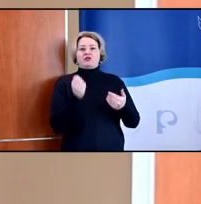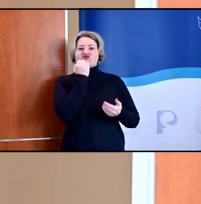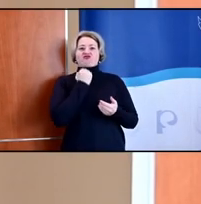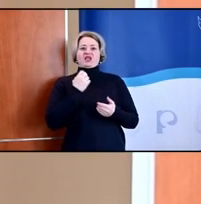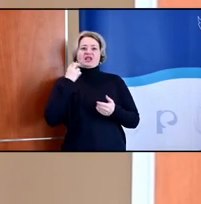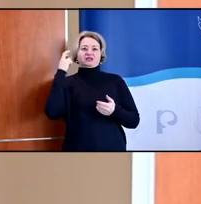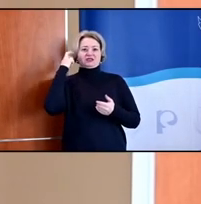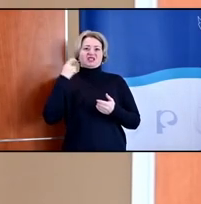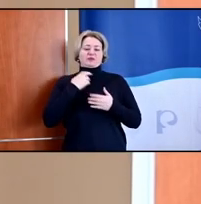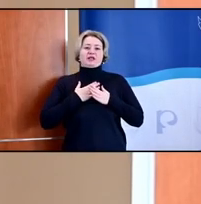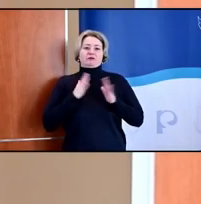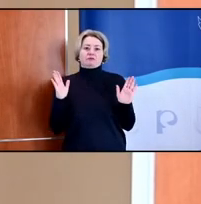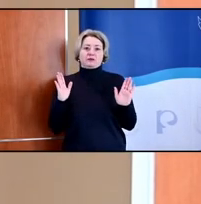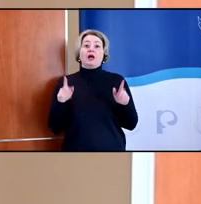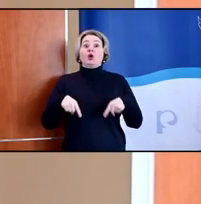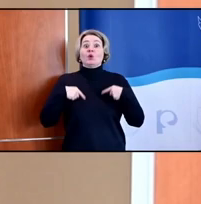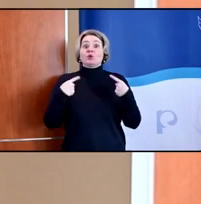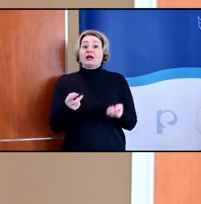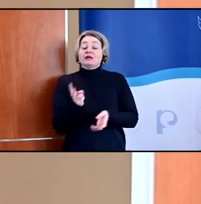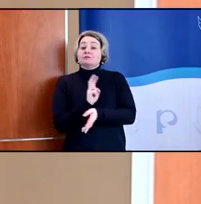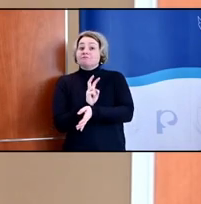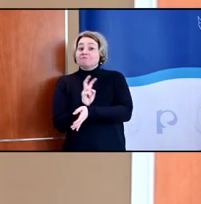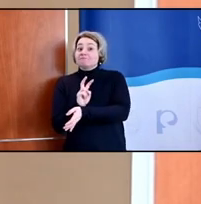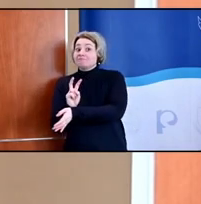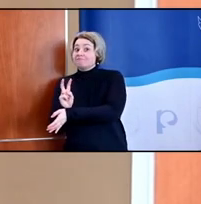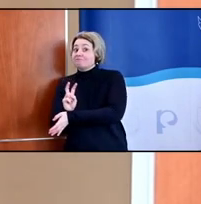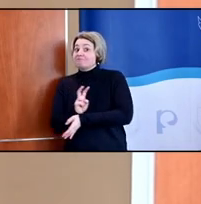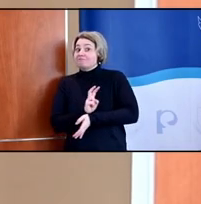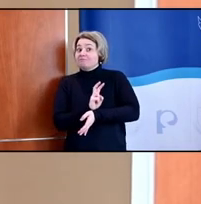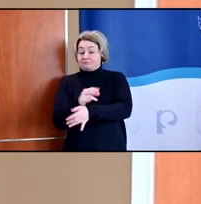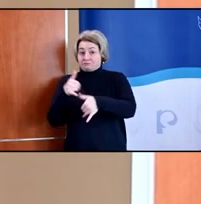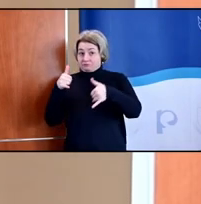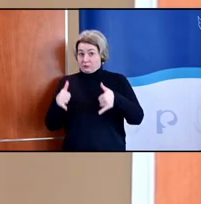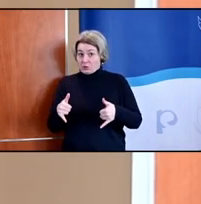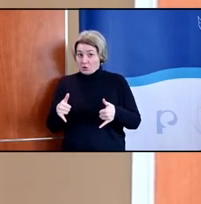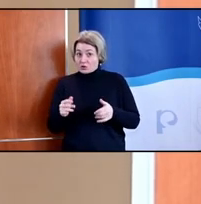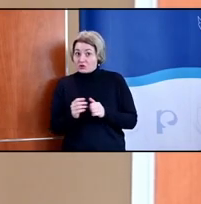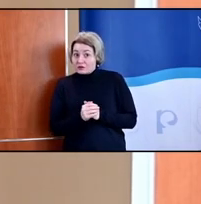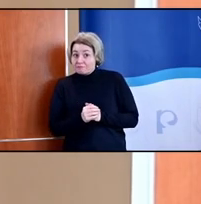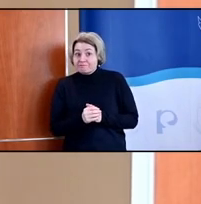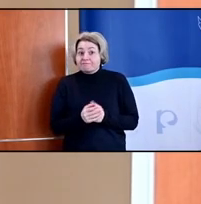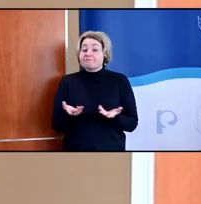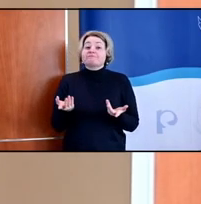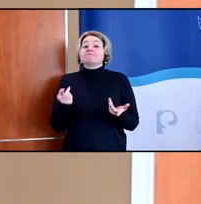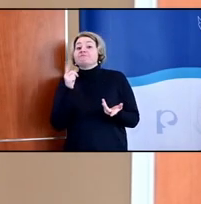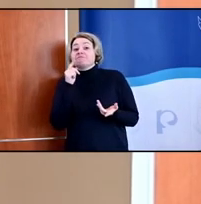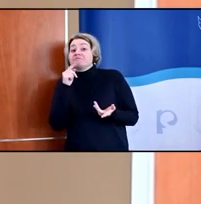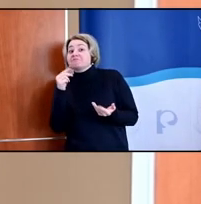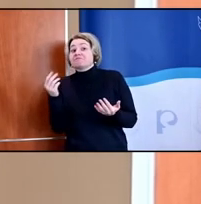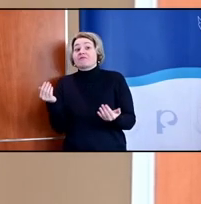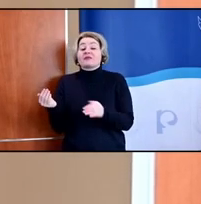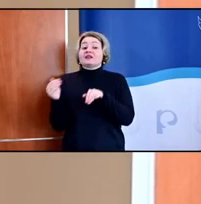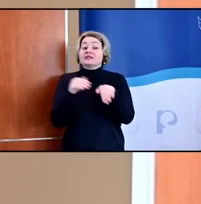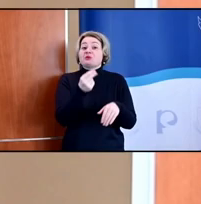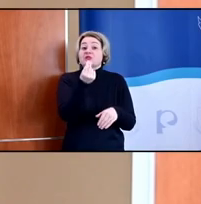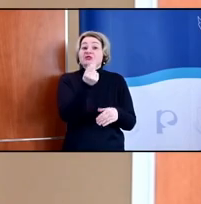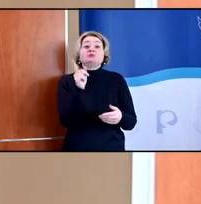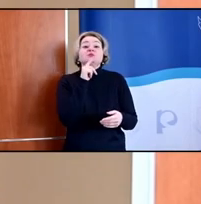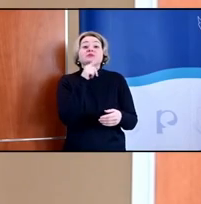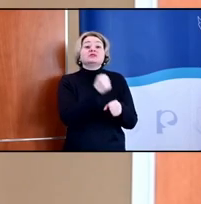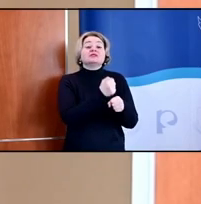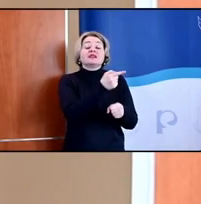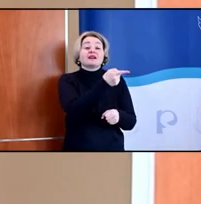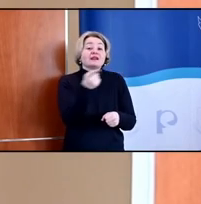és utána pedig monitoringot hajtottunk vagát végzünk most is megnézve azt hogy mire fordították a támogatási összeget és hogy